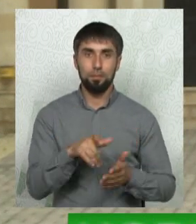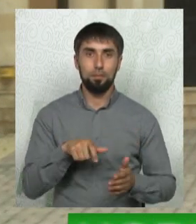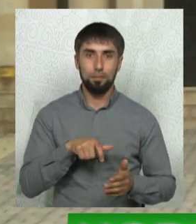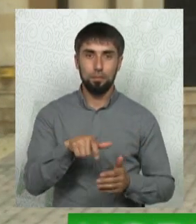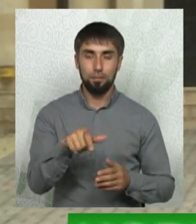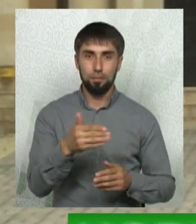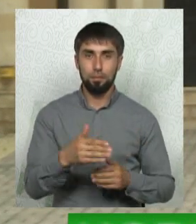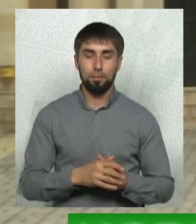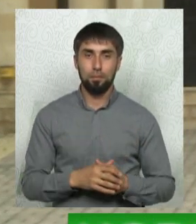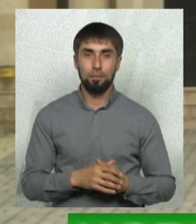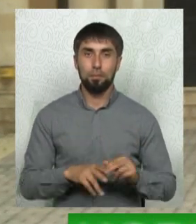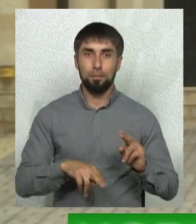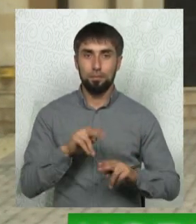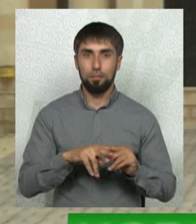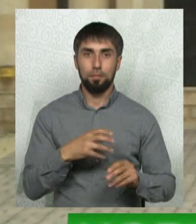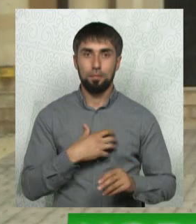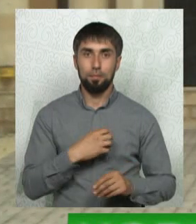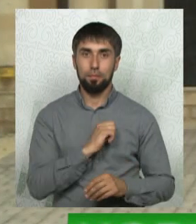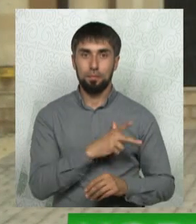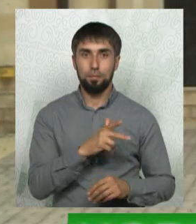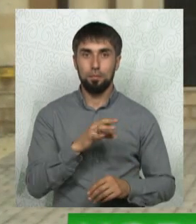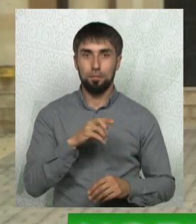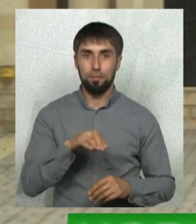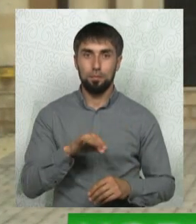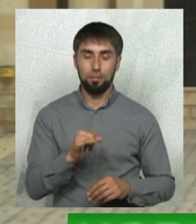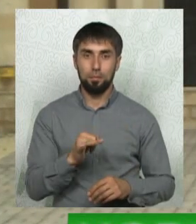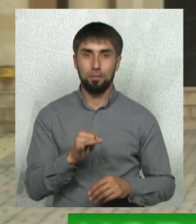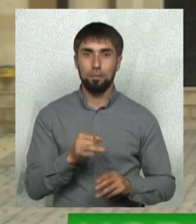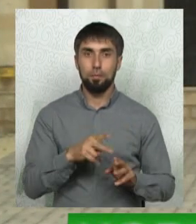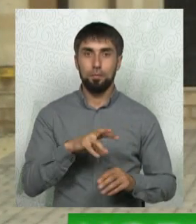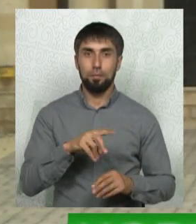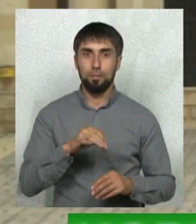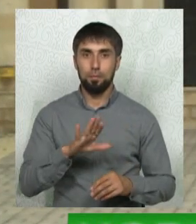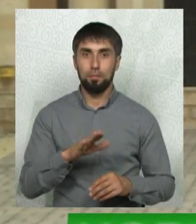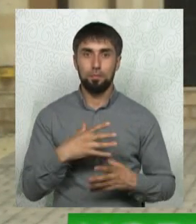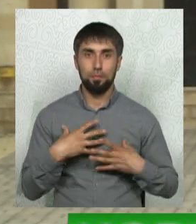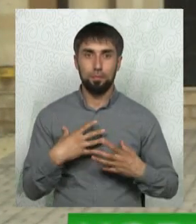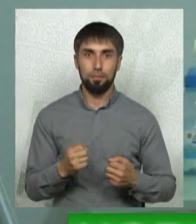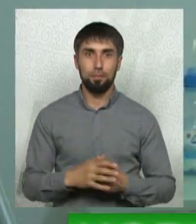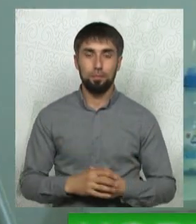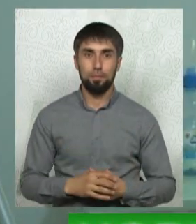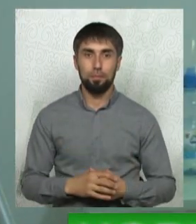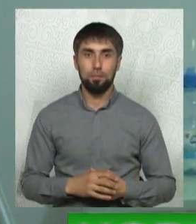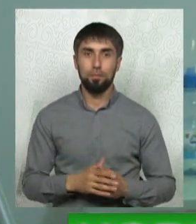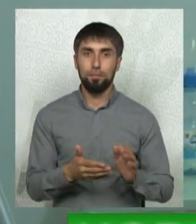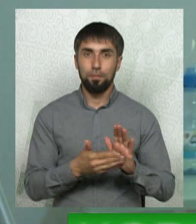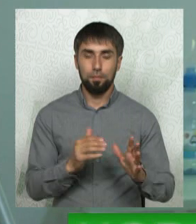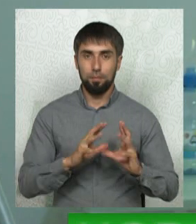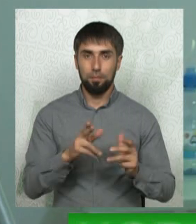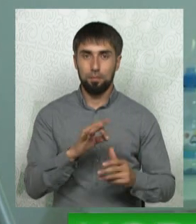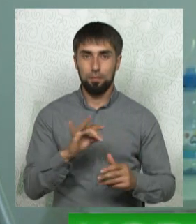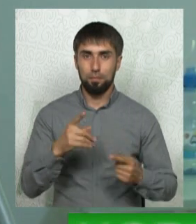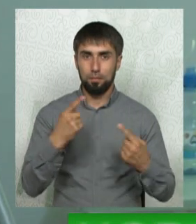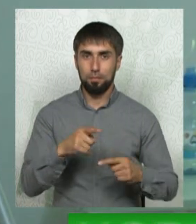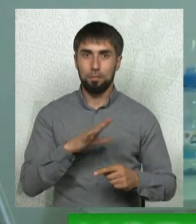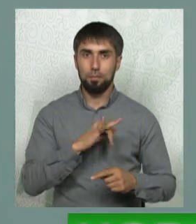дорожная инфраструктура, строительство важных социальных объектов и, конечно же, лейтмотив здравоохранения. Вызовы мирового кризиса,